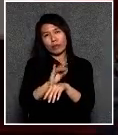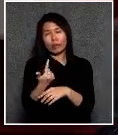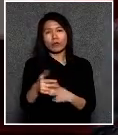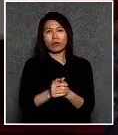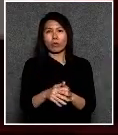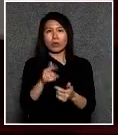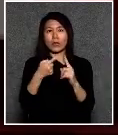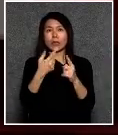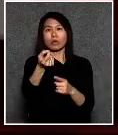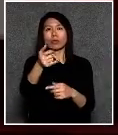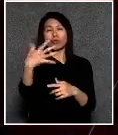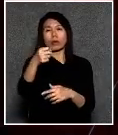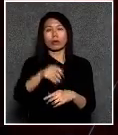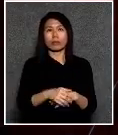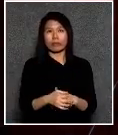夠人啦，主席。